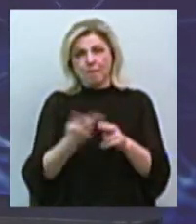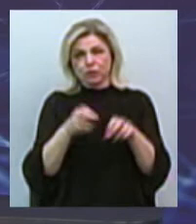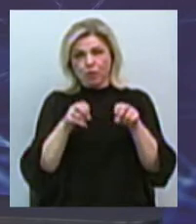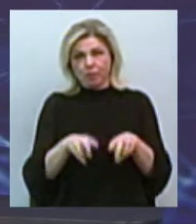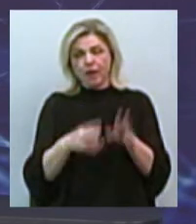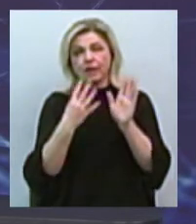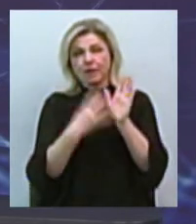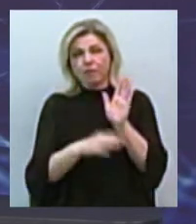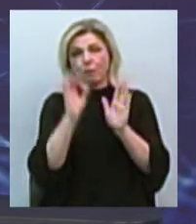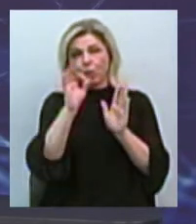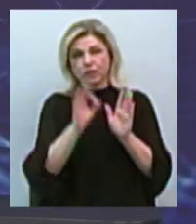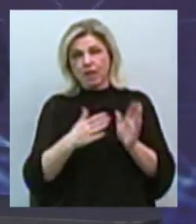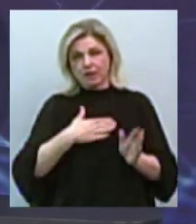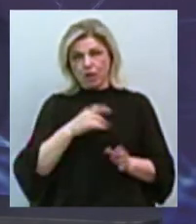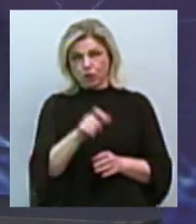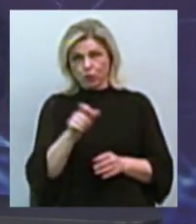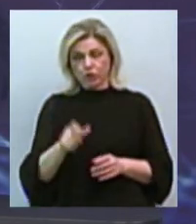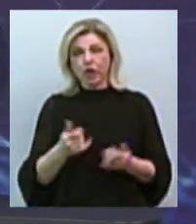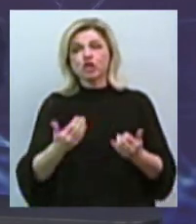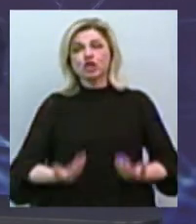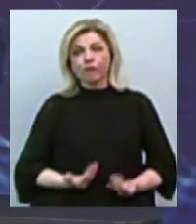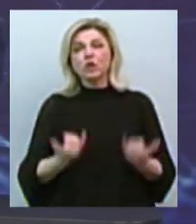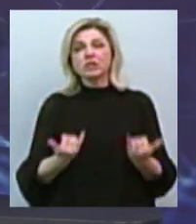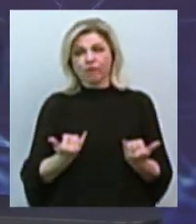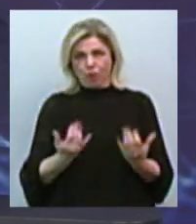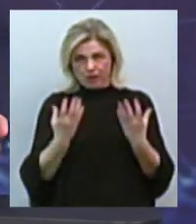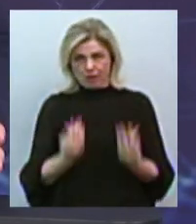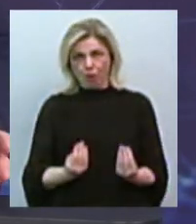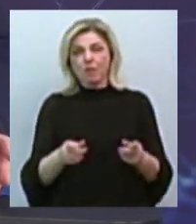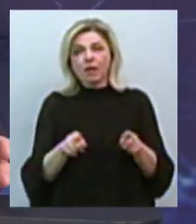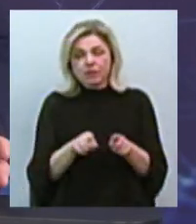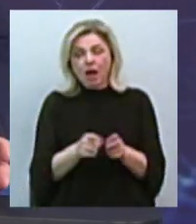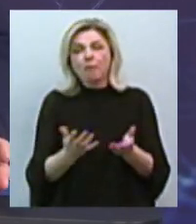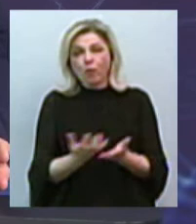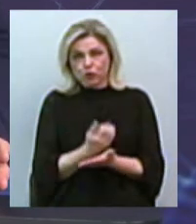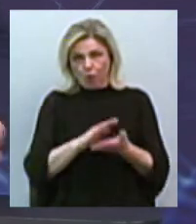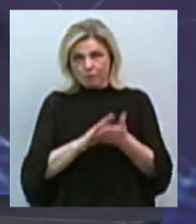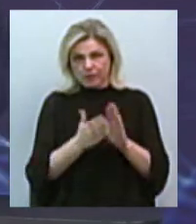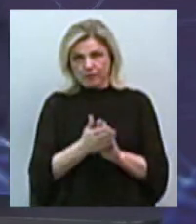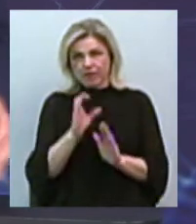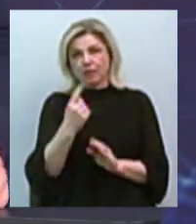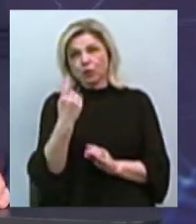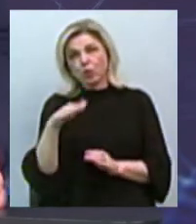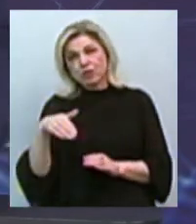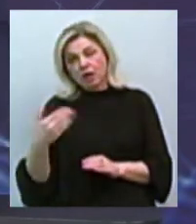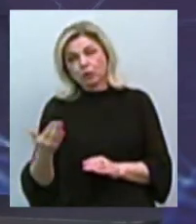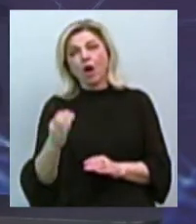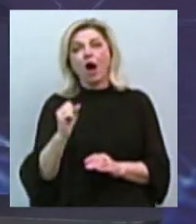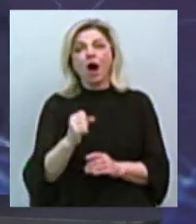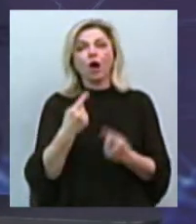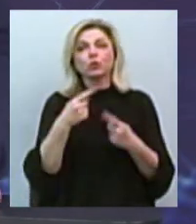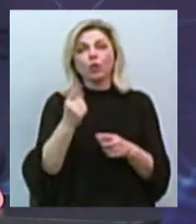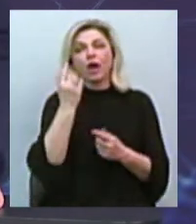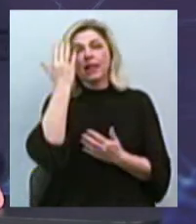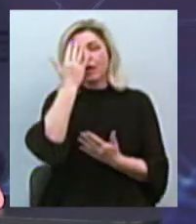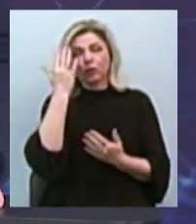95% наших граждан живет сегодняшним днем. И это так сложились обстоятельства, с одной стороны, с другой стороны, идеология никогда не